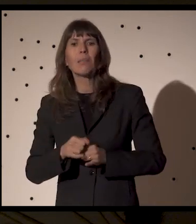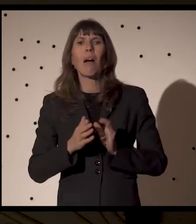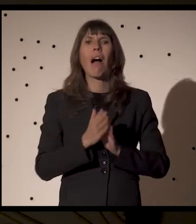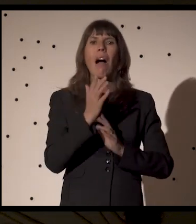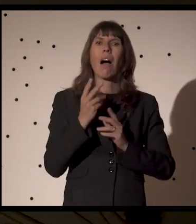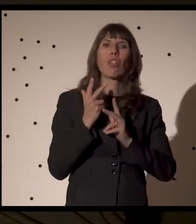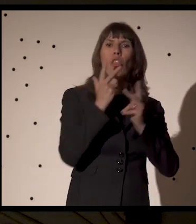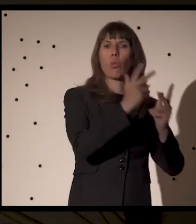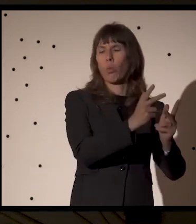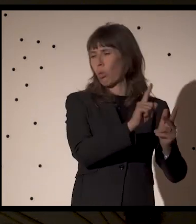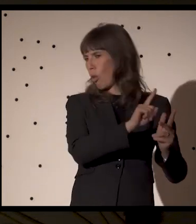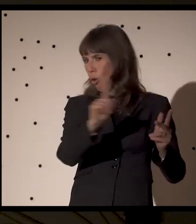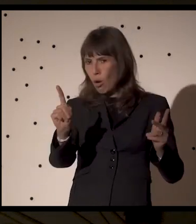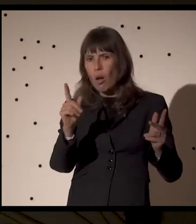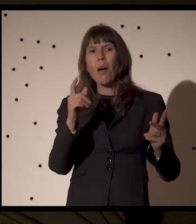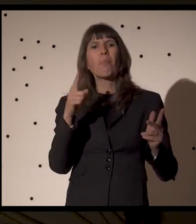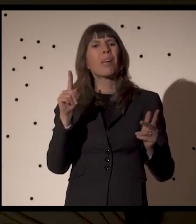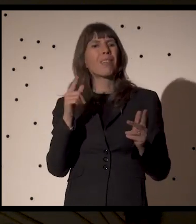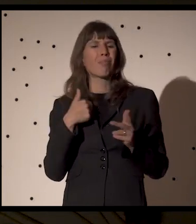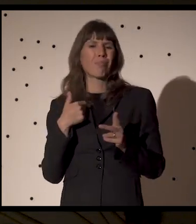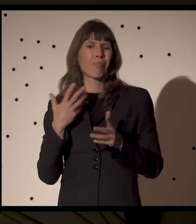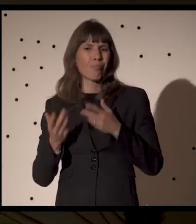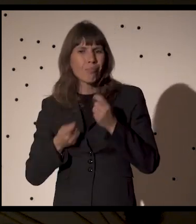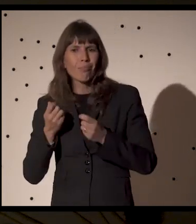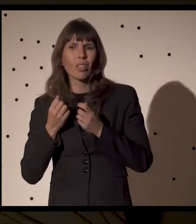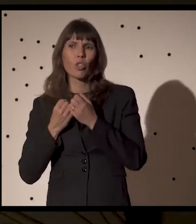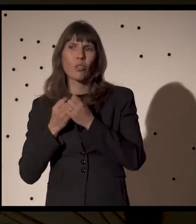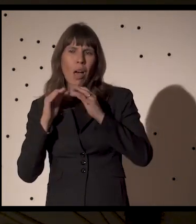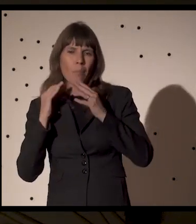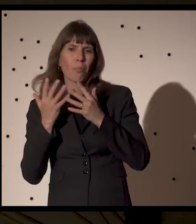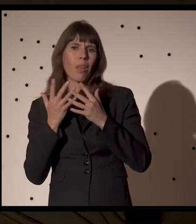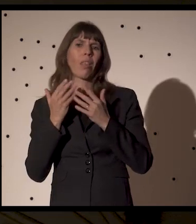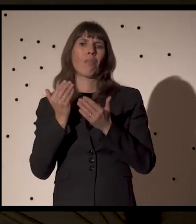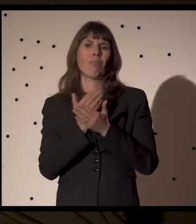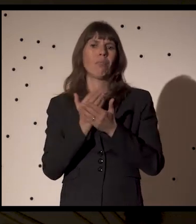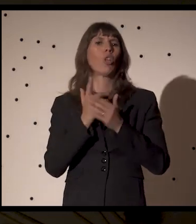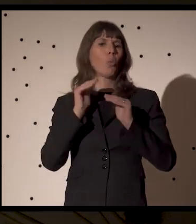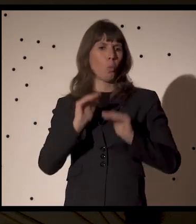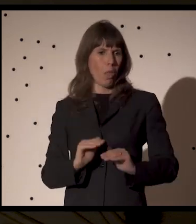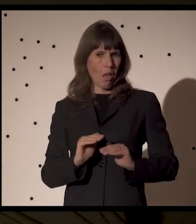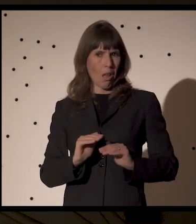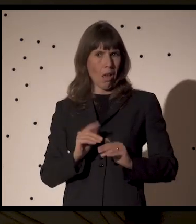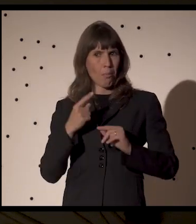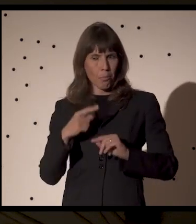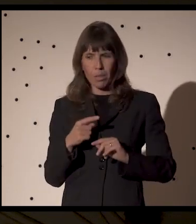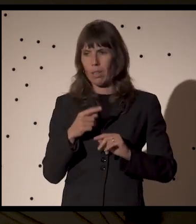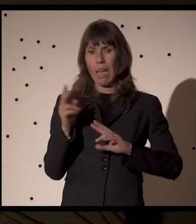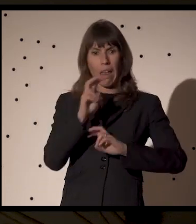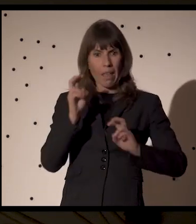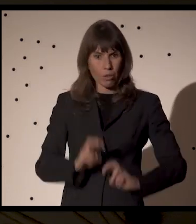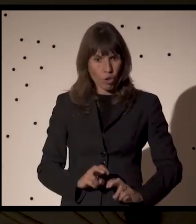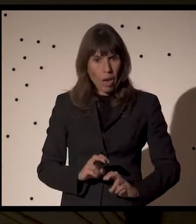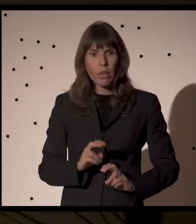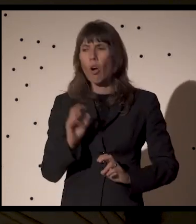adottando dei criteri particolari nella nella messa in scena sul piano del consumer energetico sul piano della costruzione